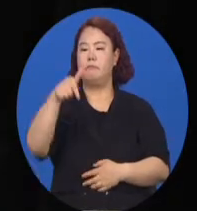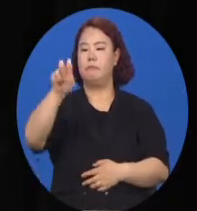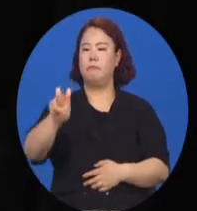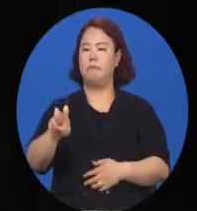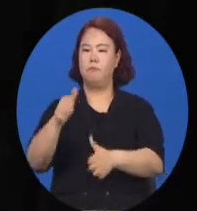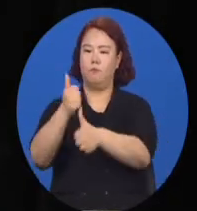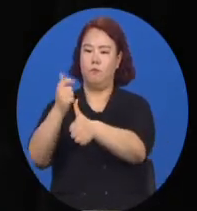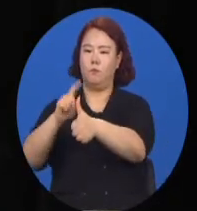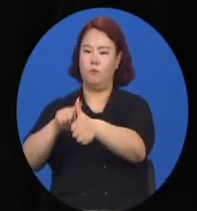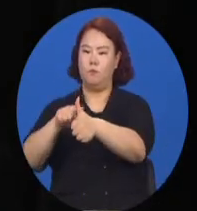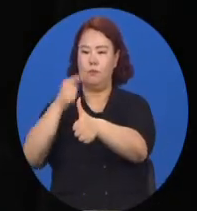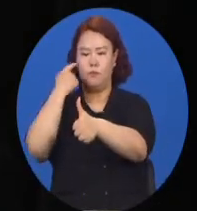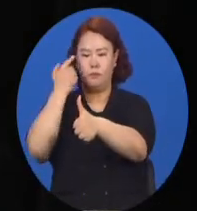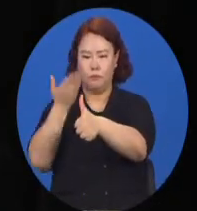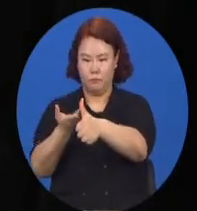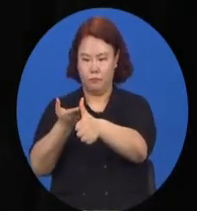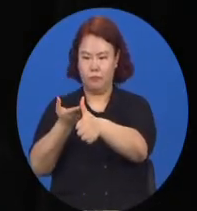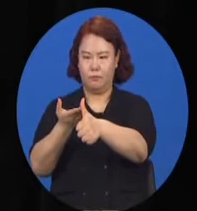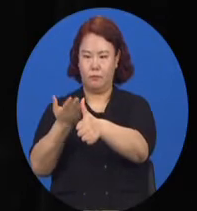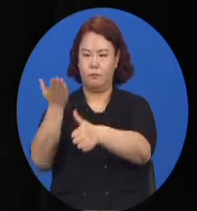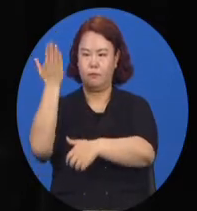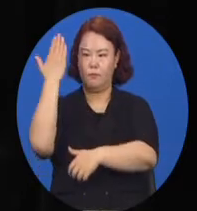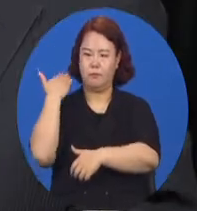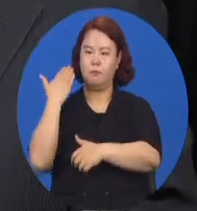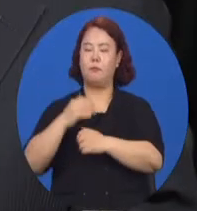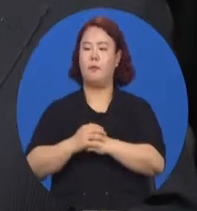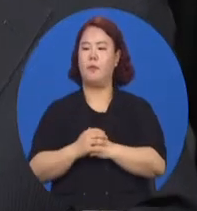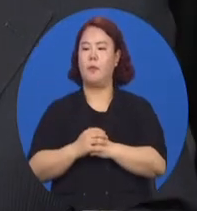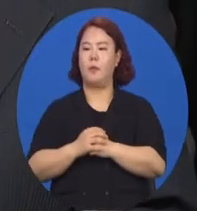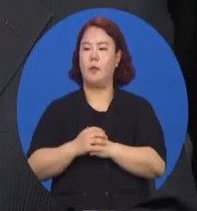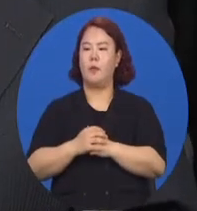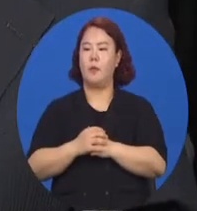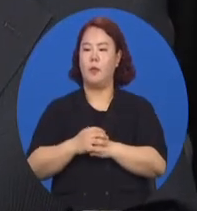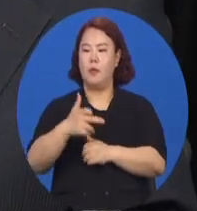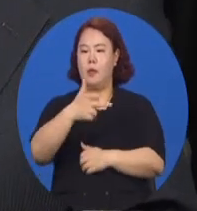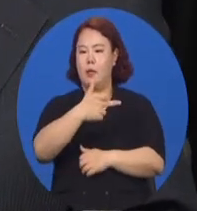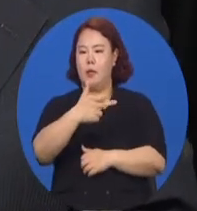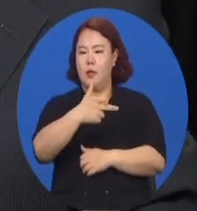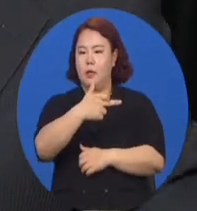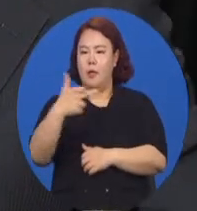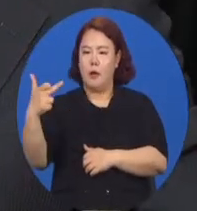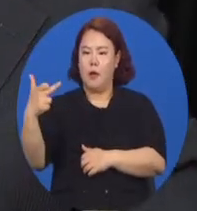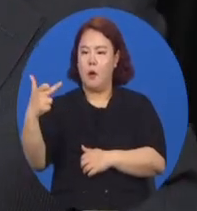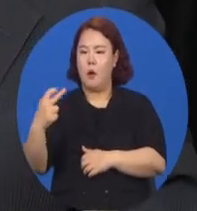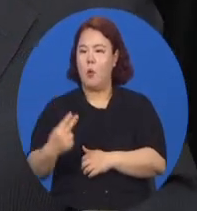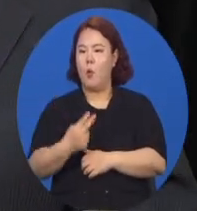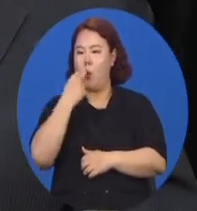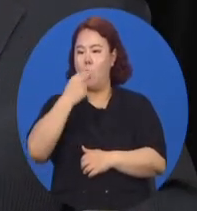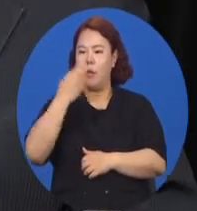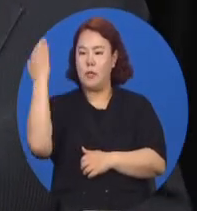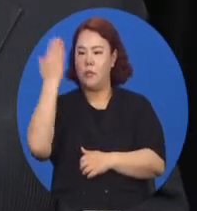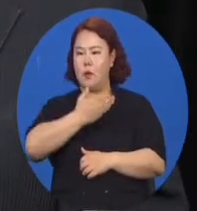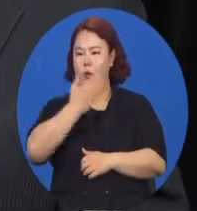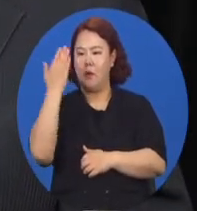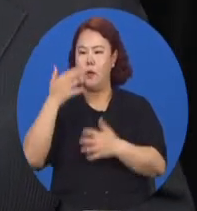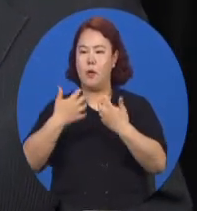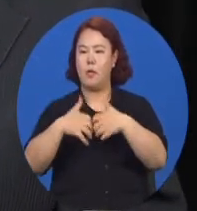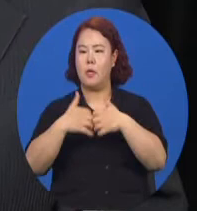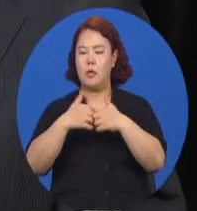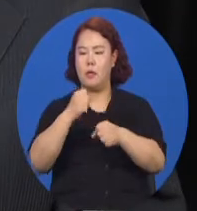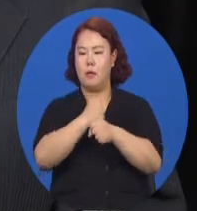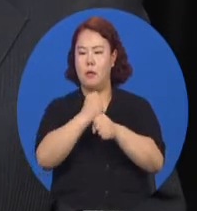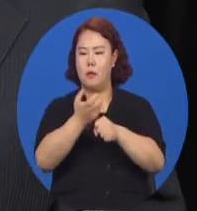김광직 후보께 묻겠습니다. 지난번에 그 대형 공기청정기를 말씀하셨는데 이게 산시성 시안에